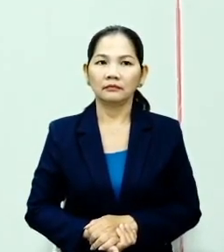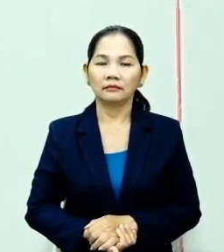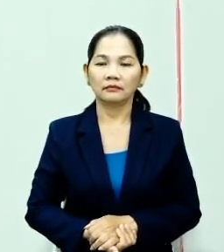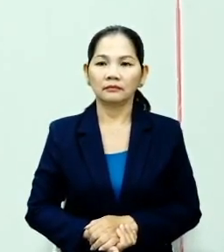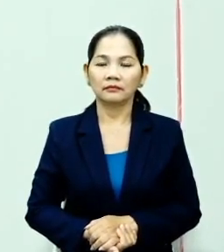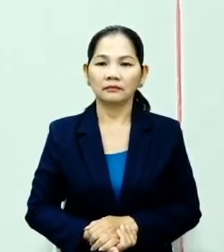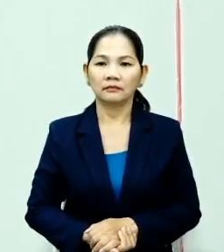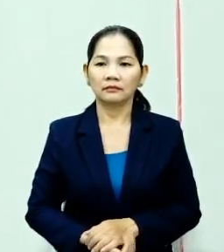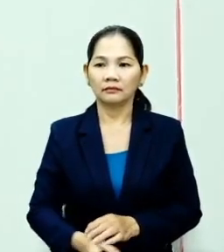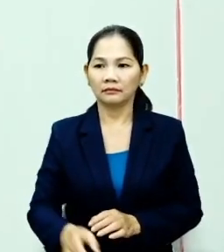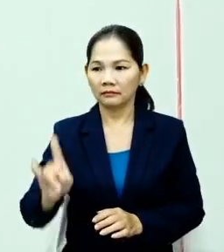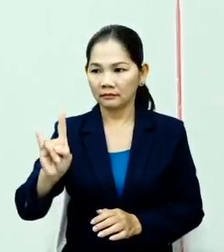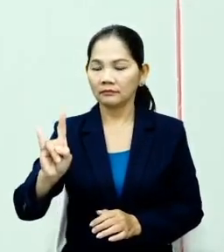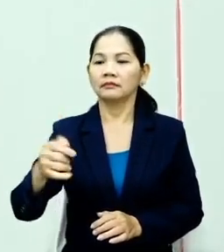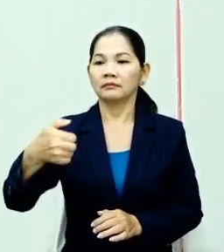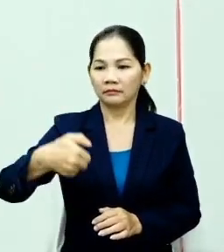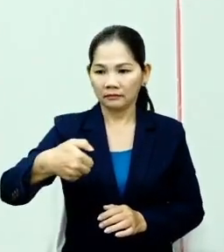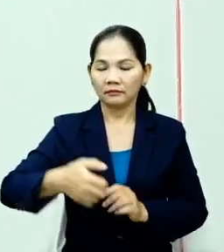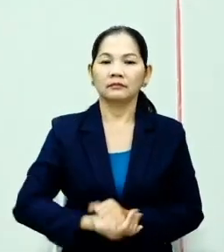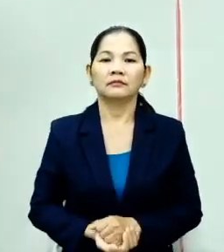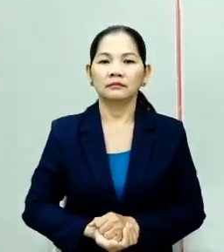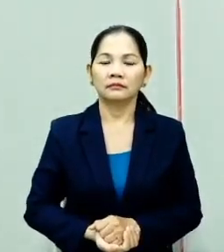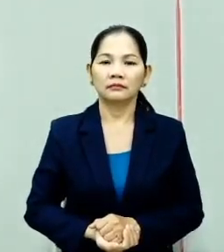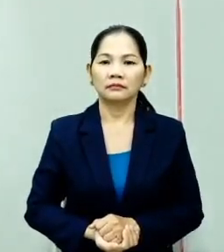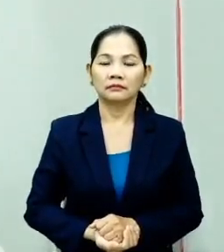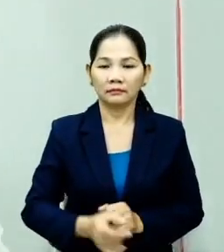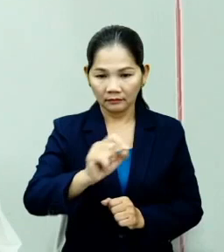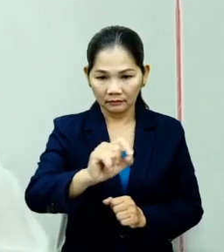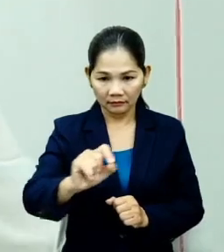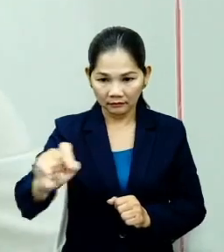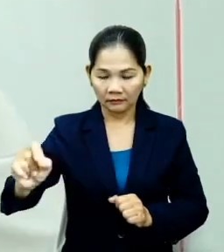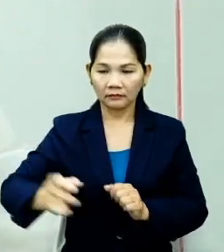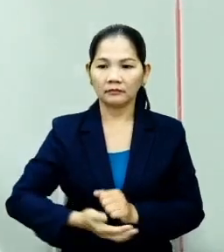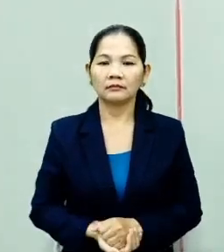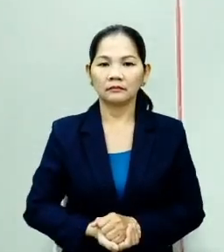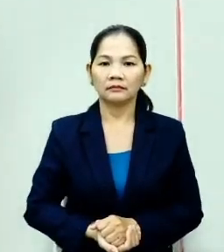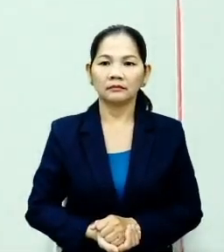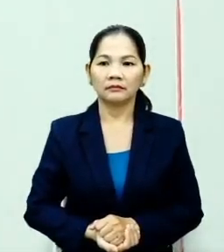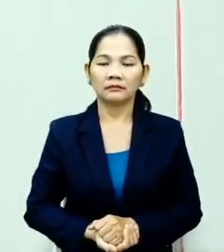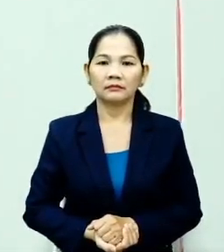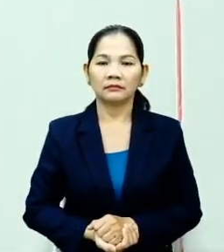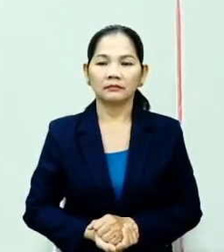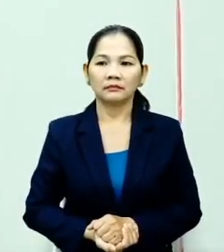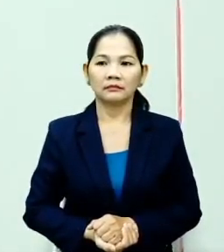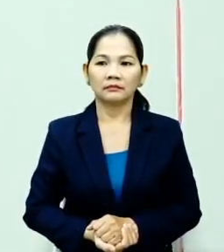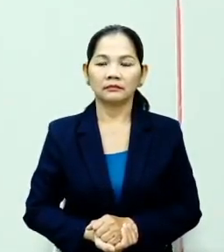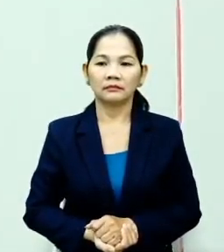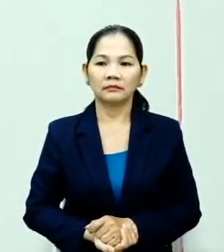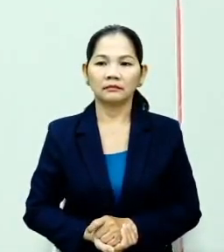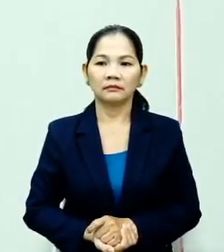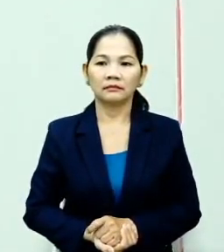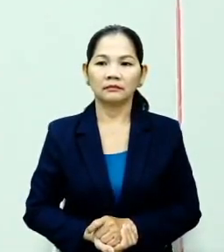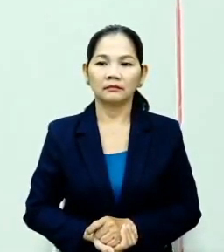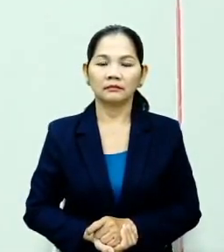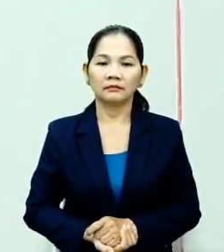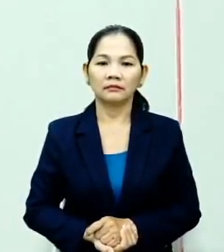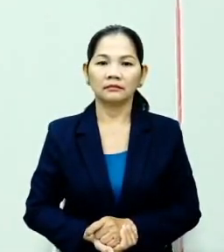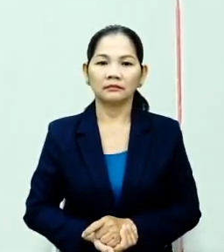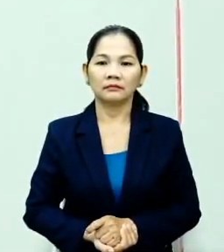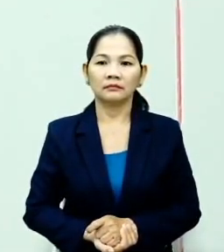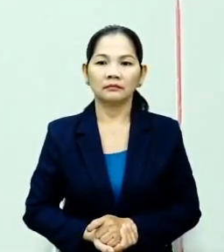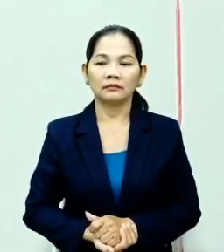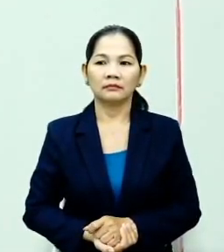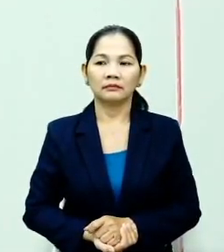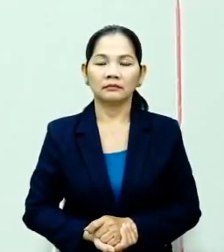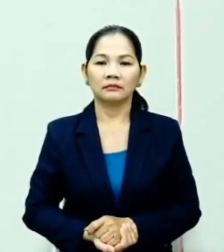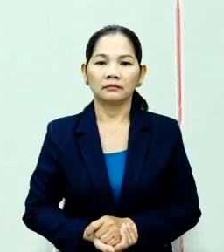Chà, mình nghĩ miên sổ đám mình ngồi. Chà, là nè cụ sạch xế nè con. Chà, nè cụ bàn mình lời sổ mình nghĩ là con mớ. Chà, mình